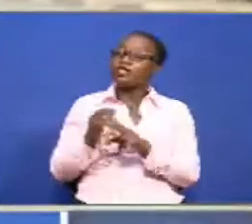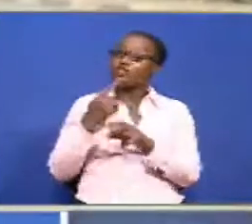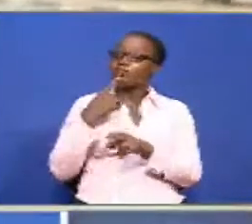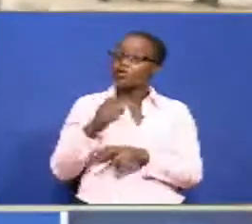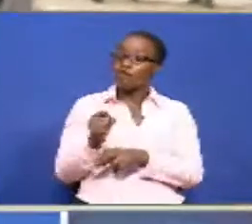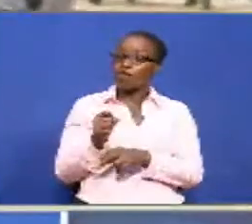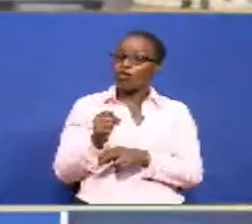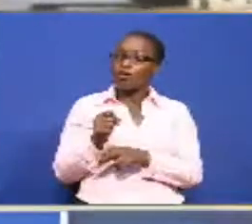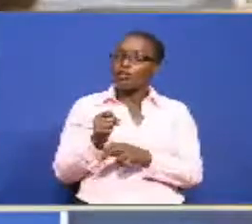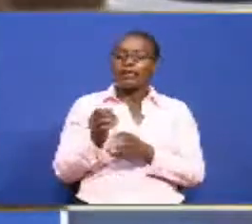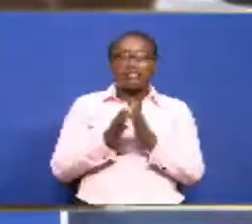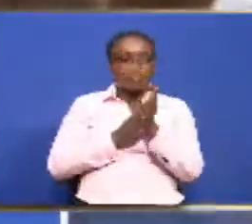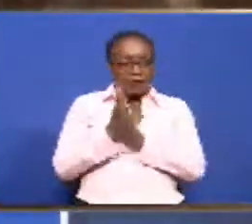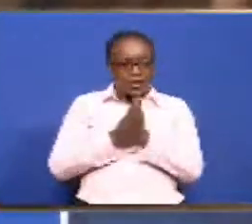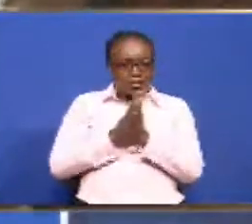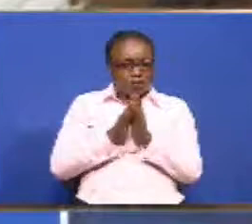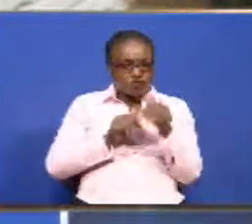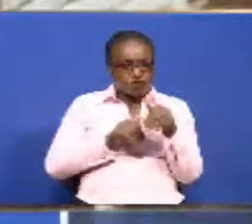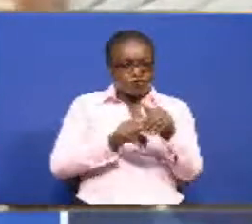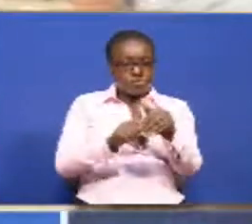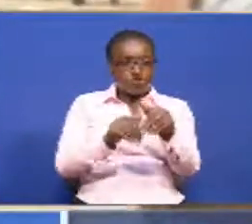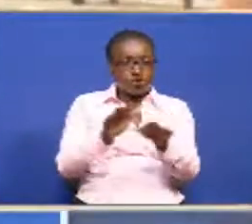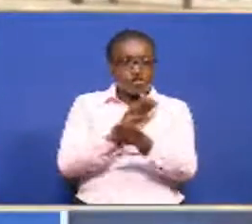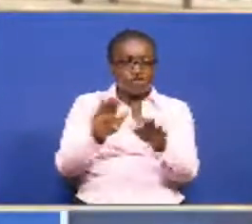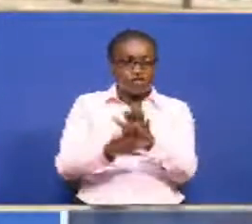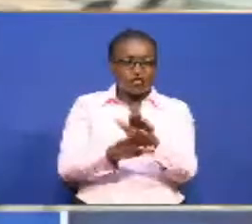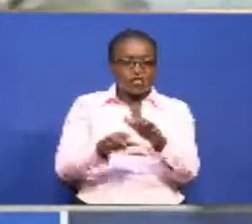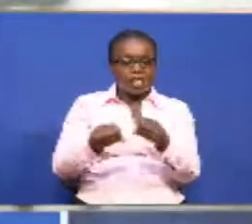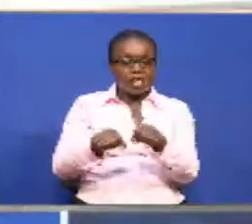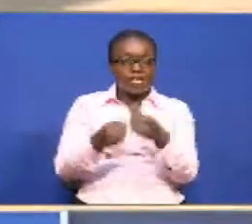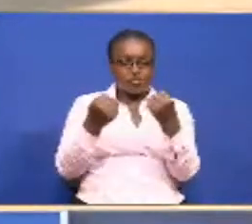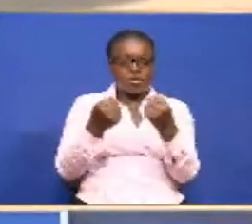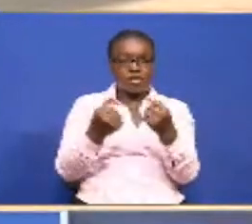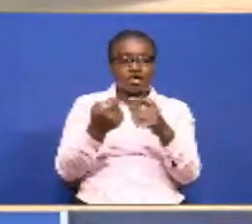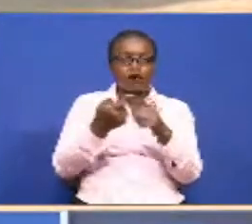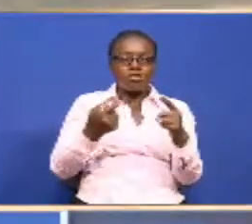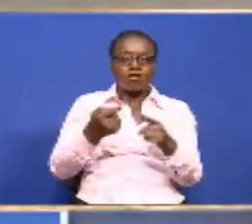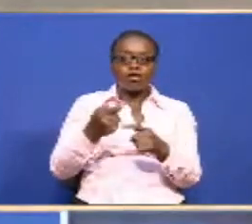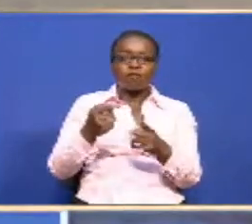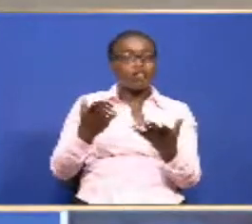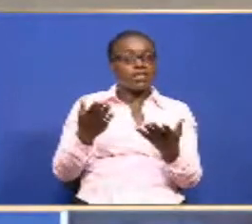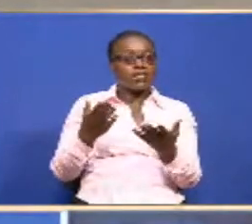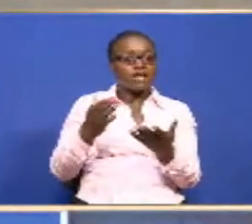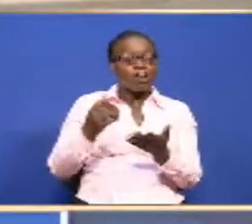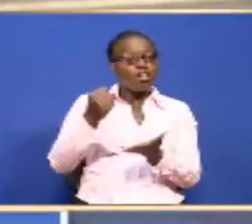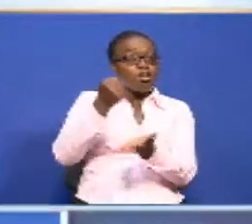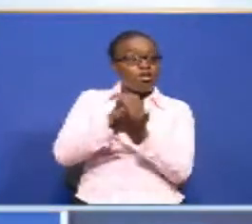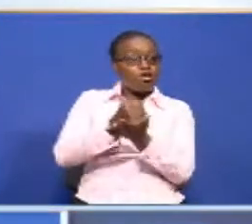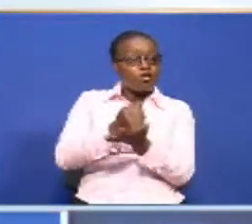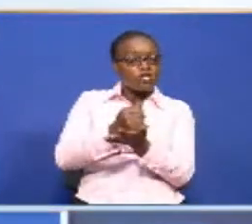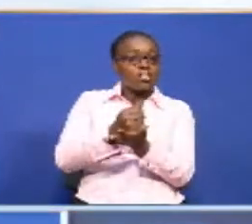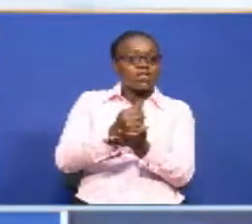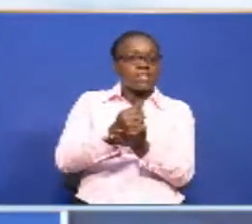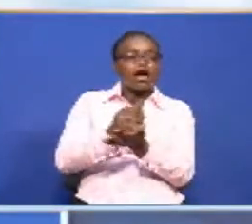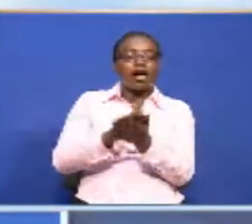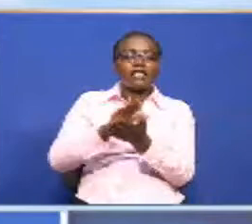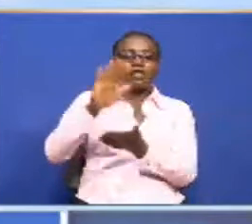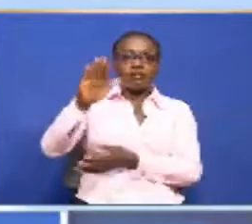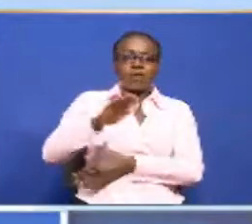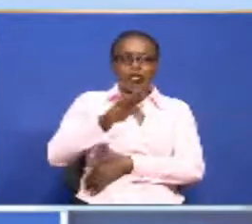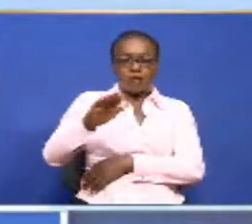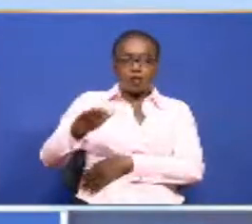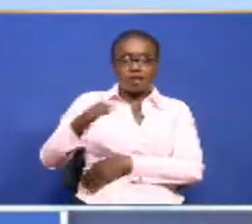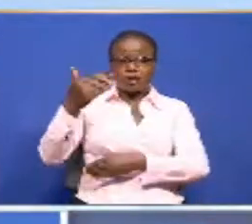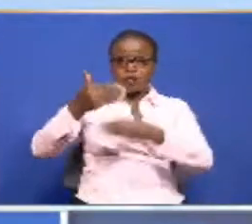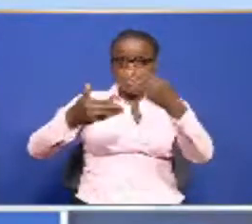na hamu na gamu ya kuyafuatilia yaliyokuwa yakijiri kwenye makao makuu ya Wizara ya Fedha na jengo la bunge.